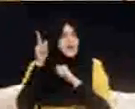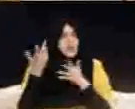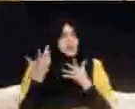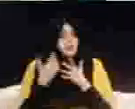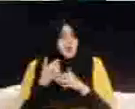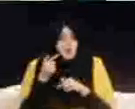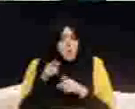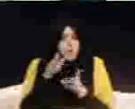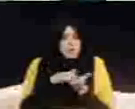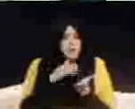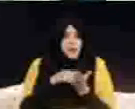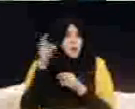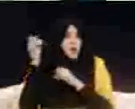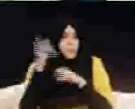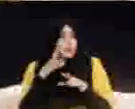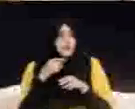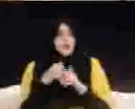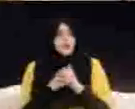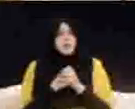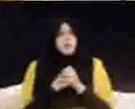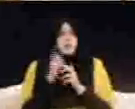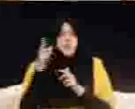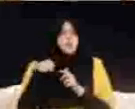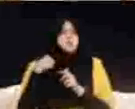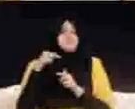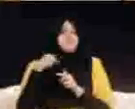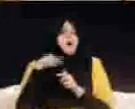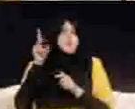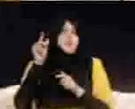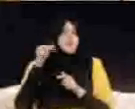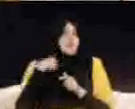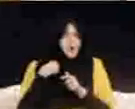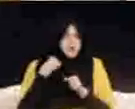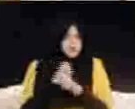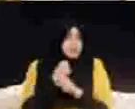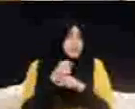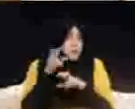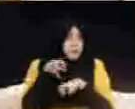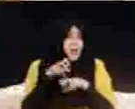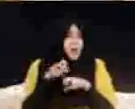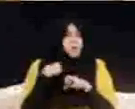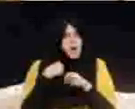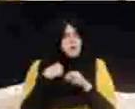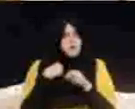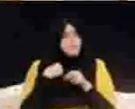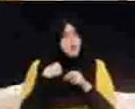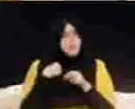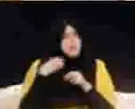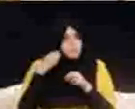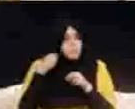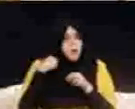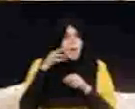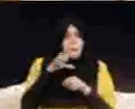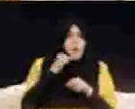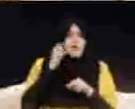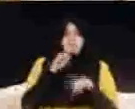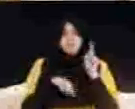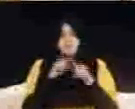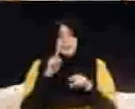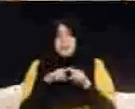تفاهم معاه، قال: الأرض نتاعك راك هملتها، أنت اقترح عليه خدمة هذه الأرض مقابل تدي ثمرها، تدي إلى